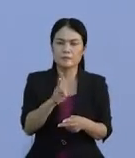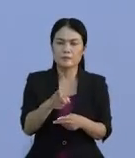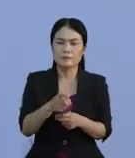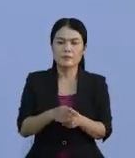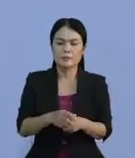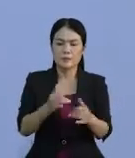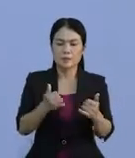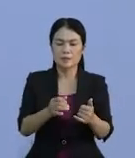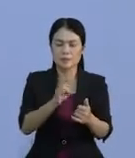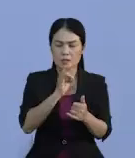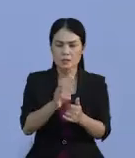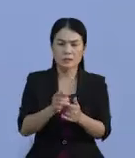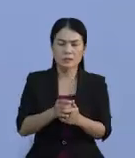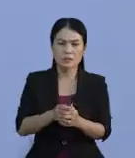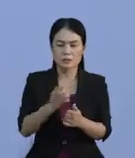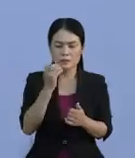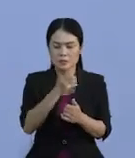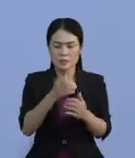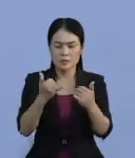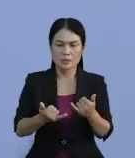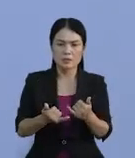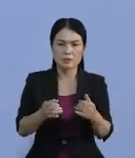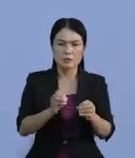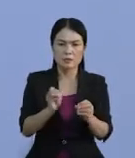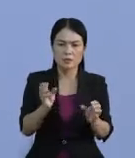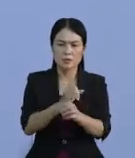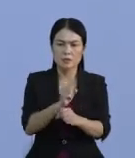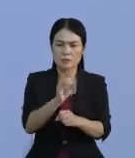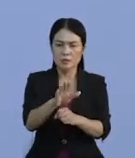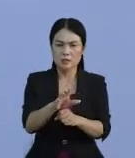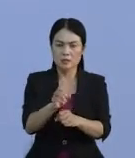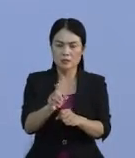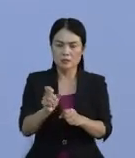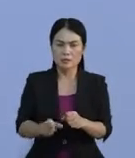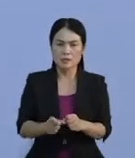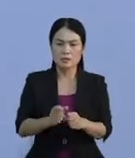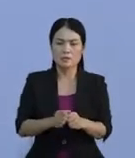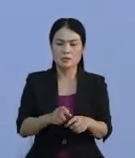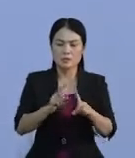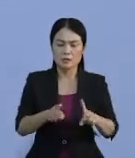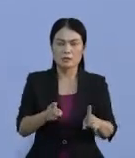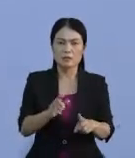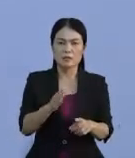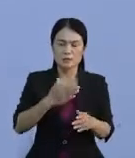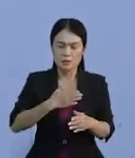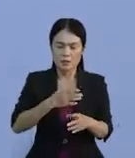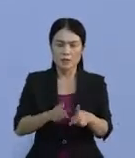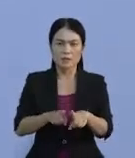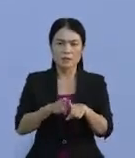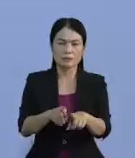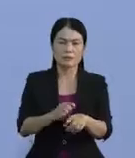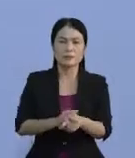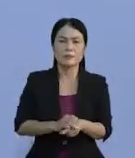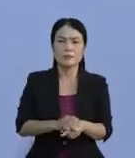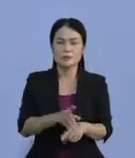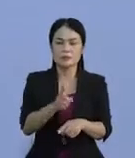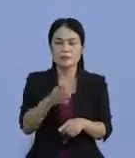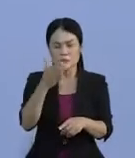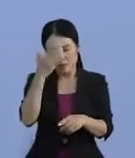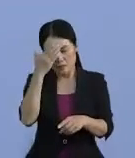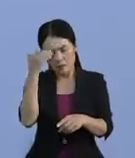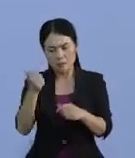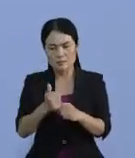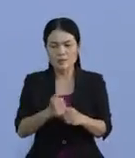ងថានេះមិនពិតទេផ្កានេះមិនមែនជារបស់ឯងតែម្នាក់ទេតែវាជារបស់យើងដែរឯងភ្លេចហើយ